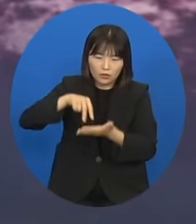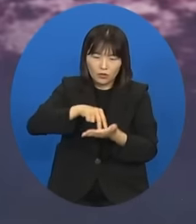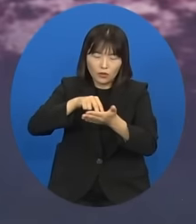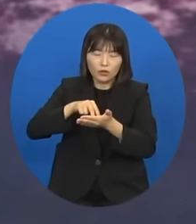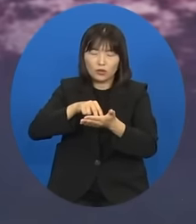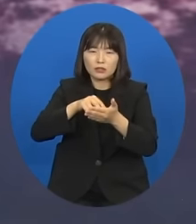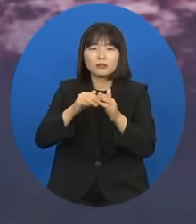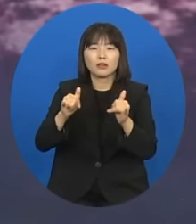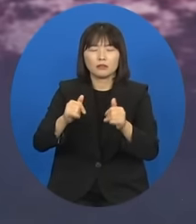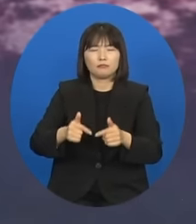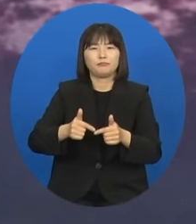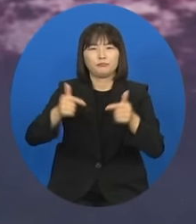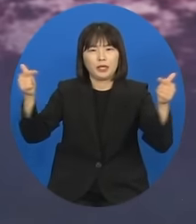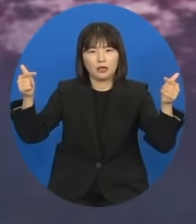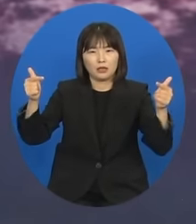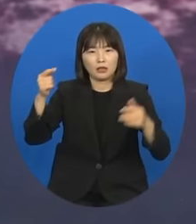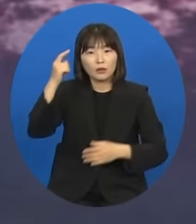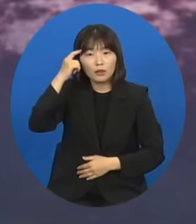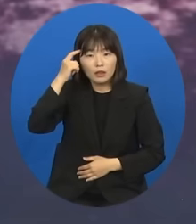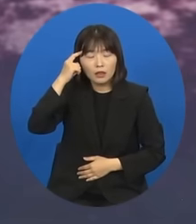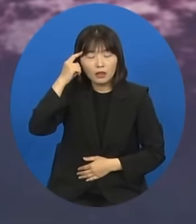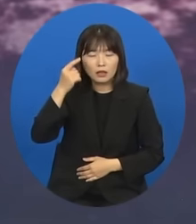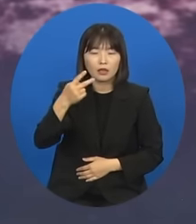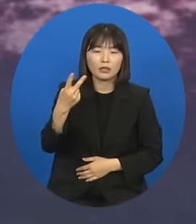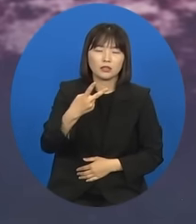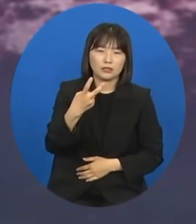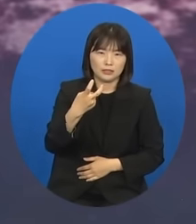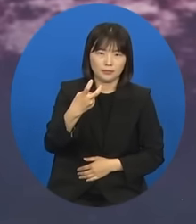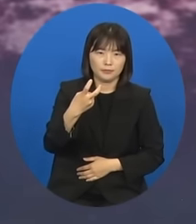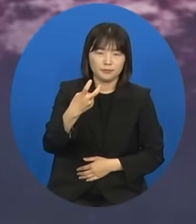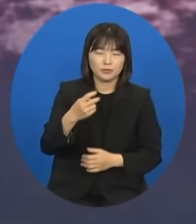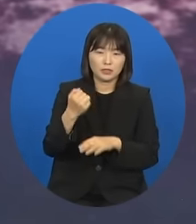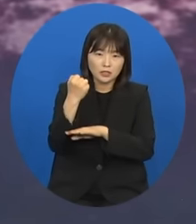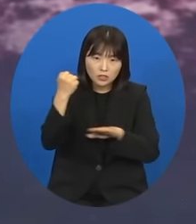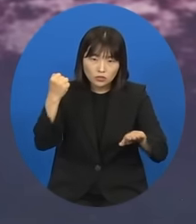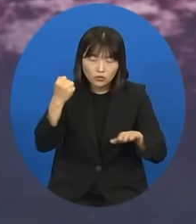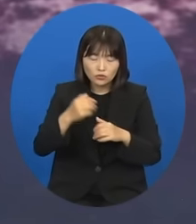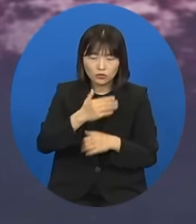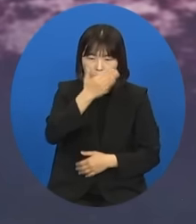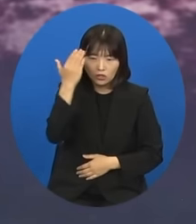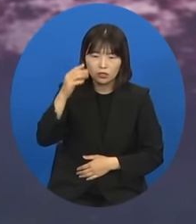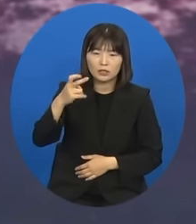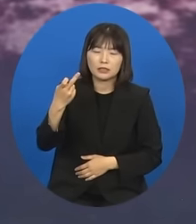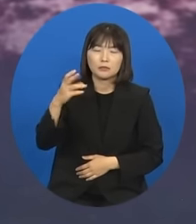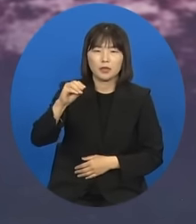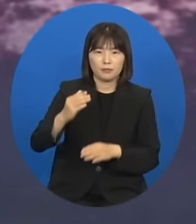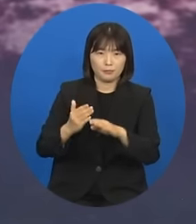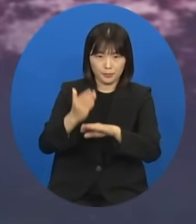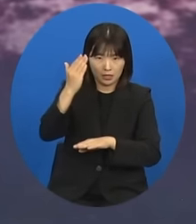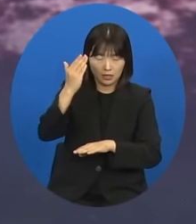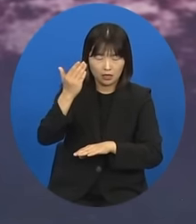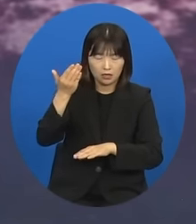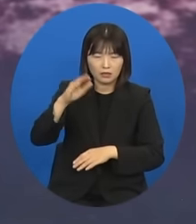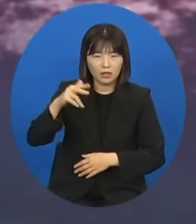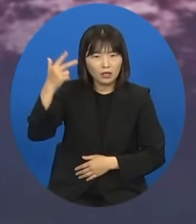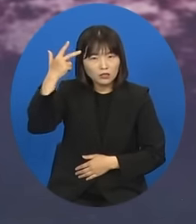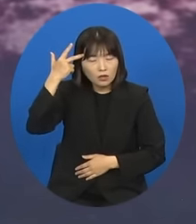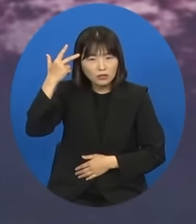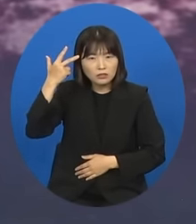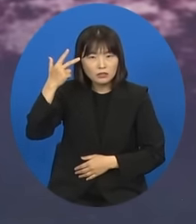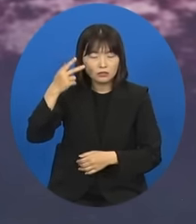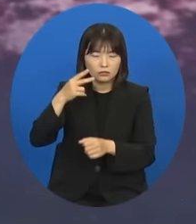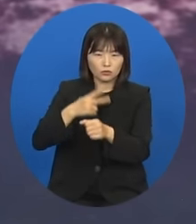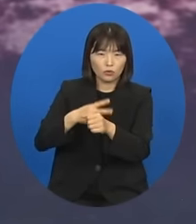왜 그러냐 보니까 2020년 기준으로 청년만 12만 명이 넘는데요 한 정신 건강의학과 교수님이 분석을